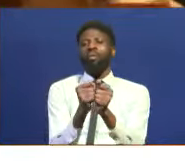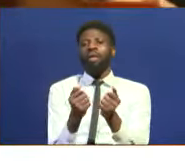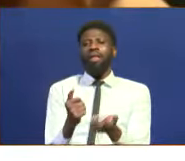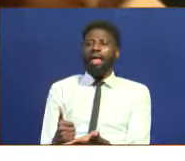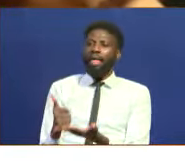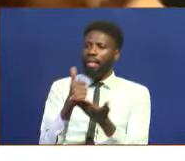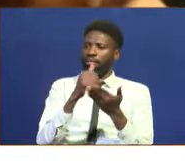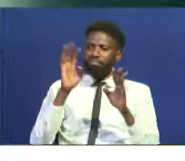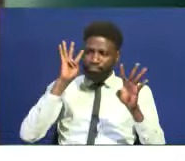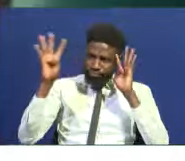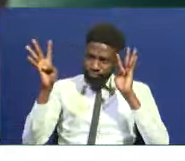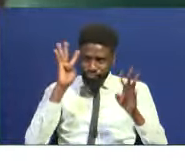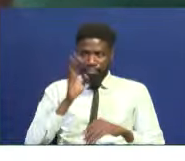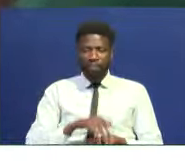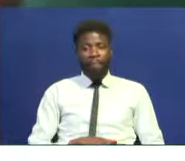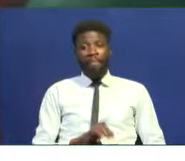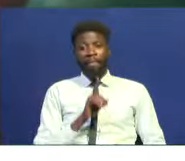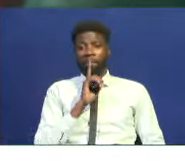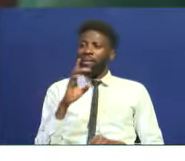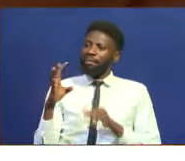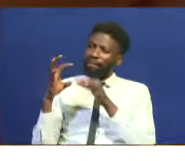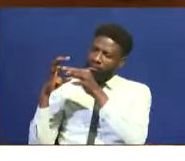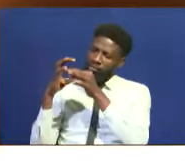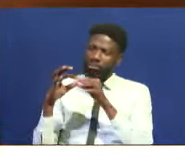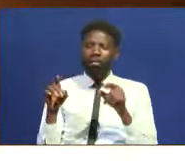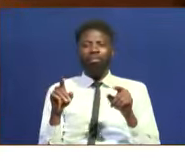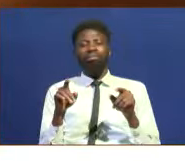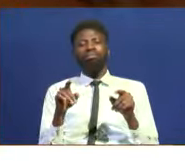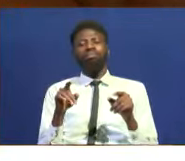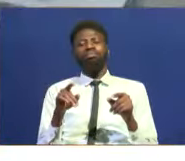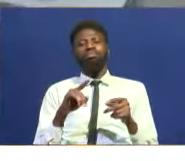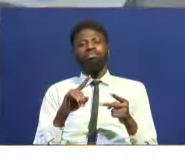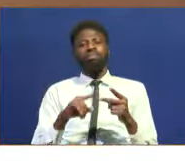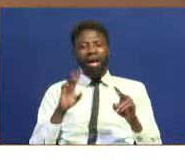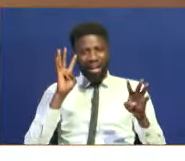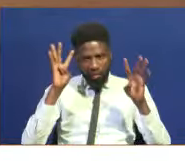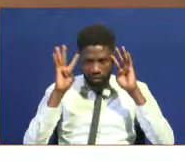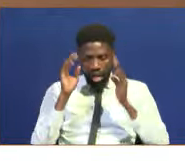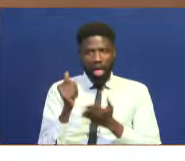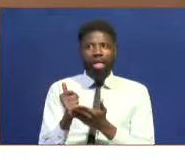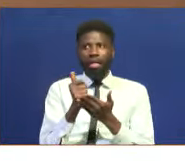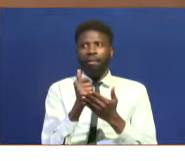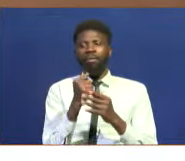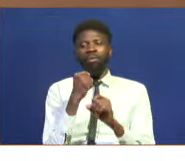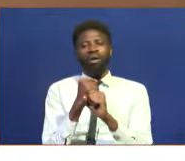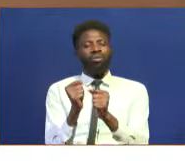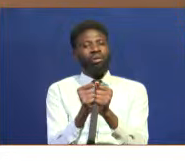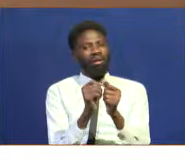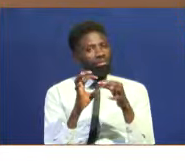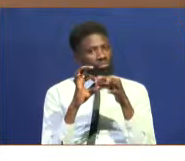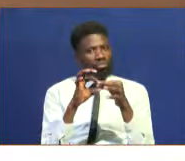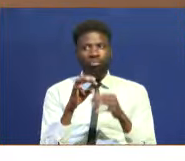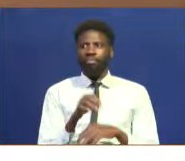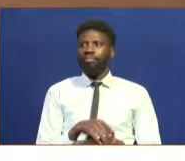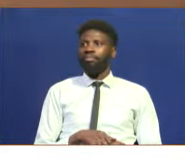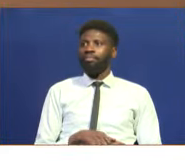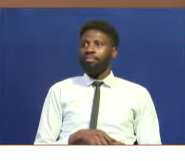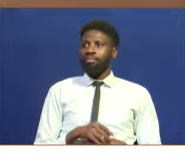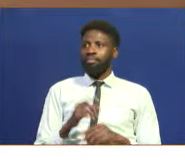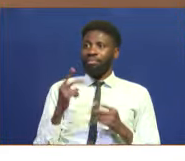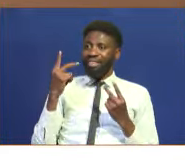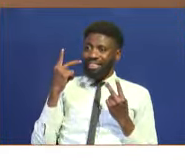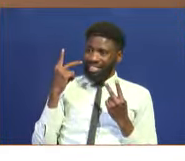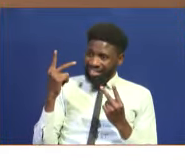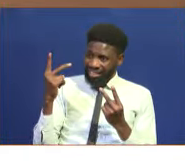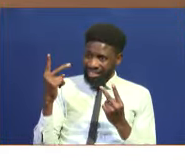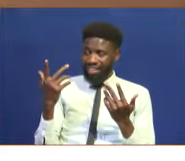uhusiano wa kitamaduni na maudhui ya ubunifu ndio funguo za kuimarisha juhudi za ushirikiano. I've noticed that the local culture